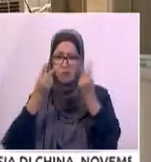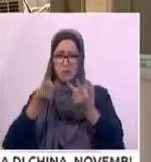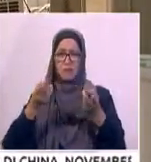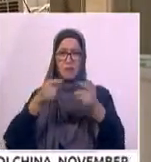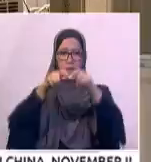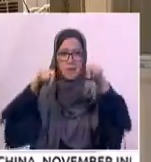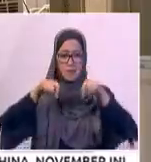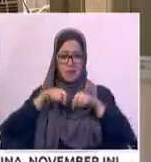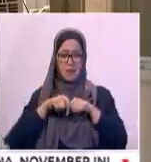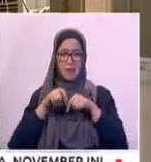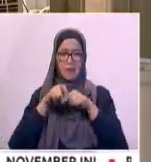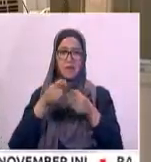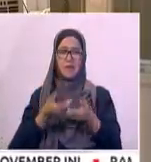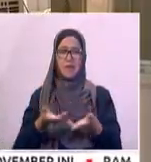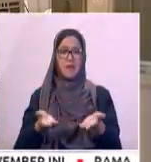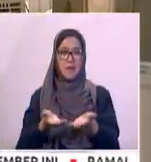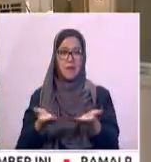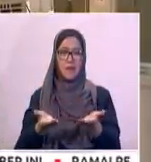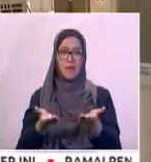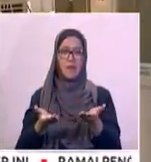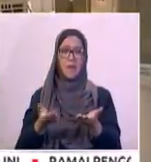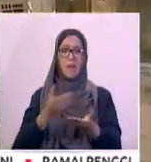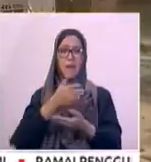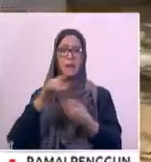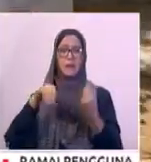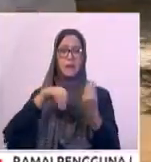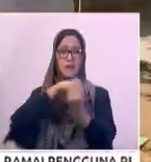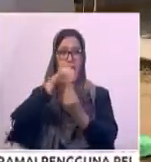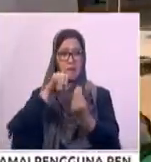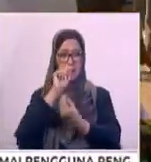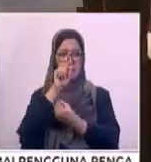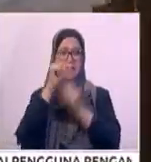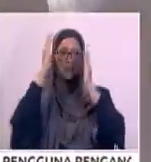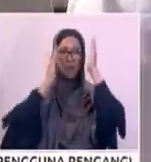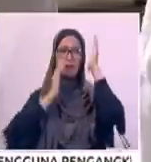yang dinyatakan dalam sidang media pada sebelah pagi tadi.